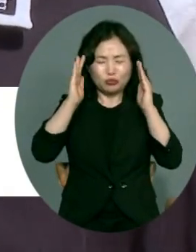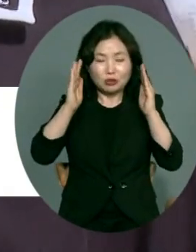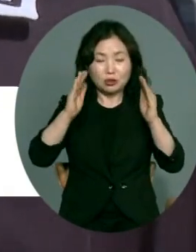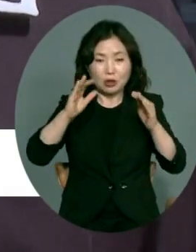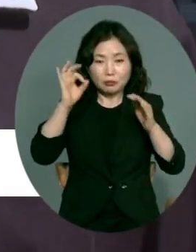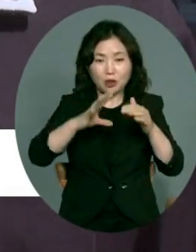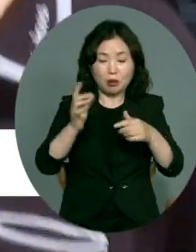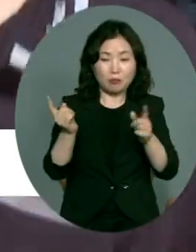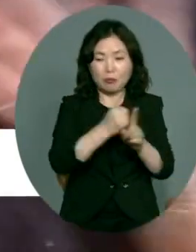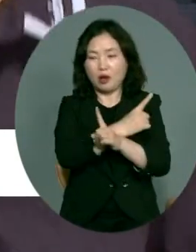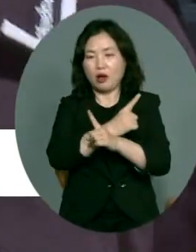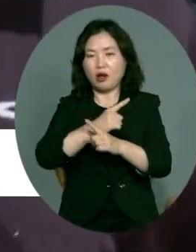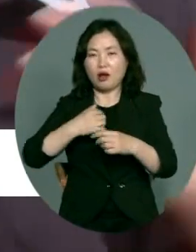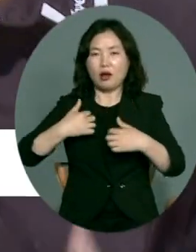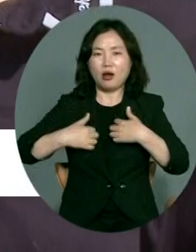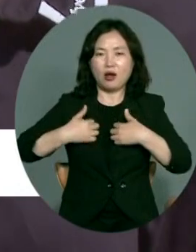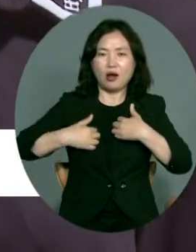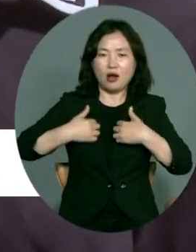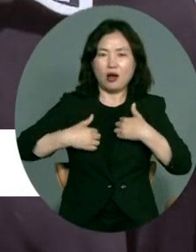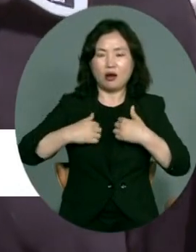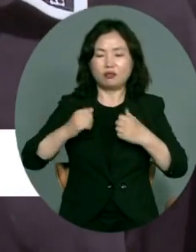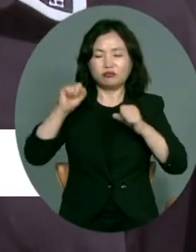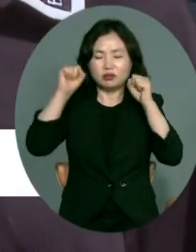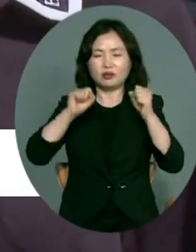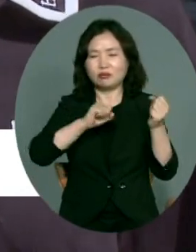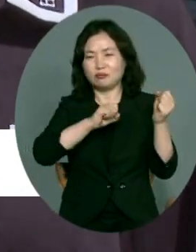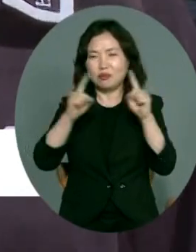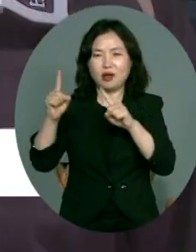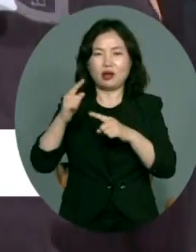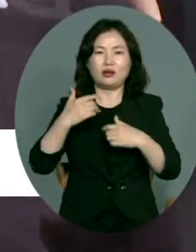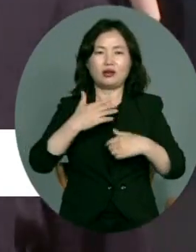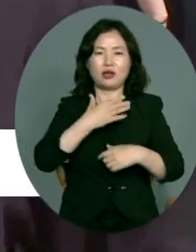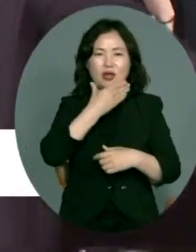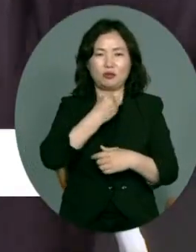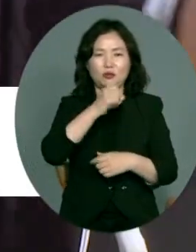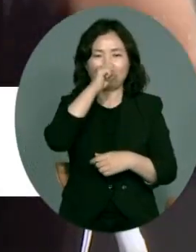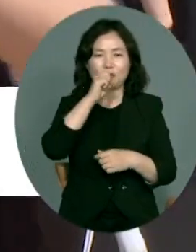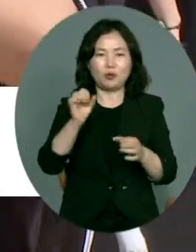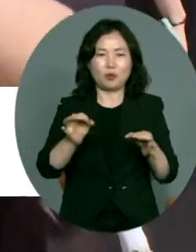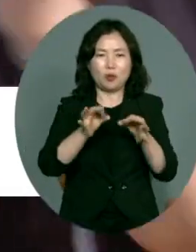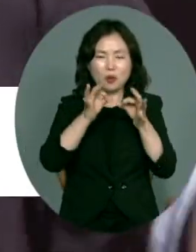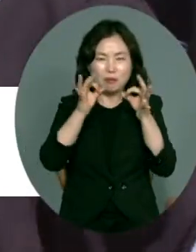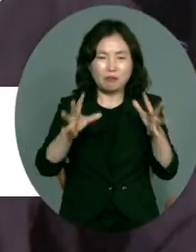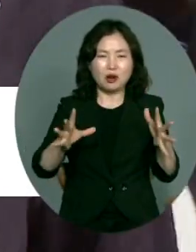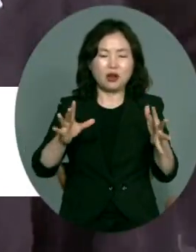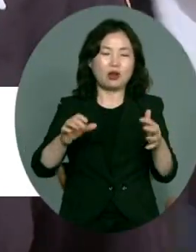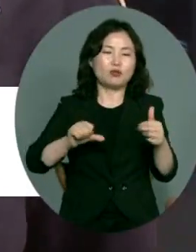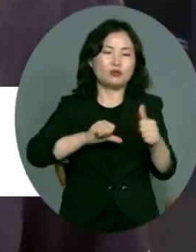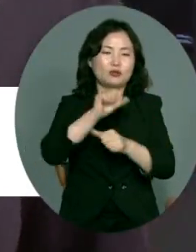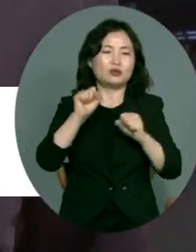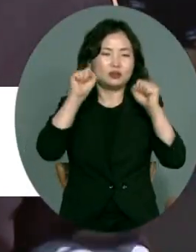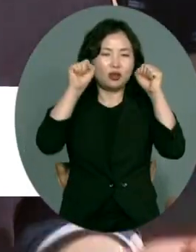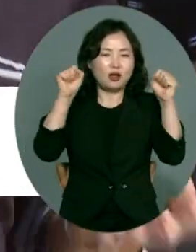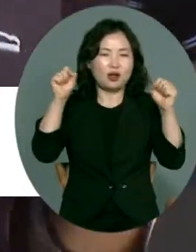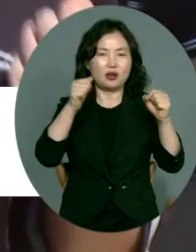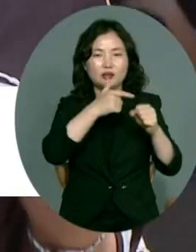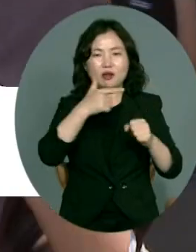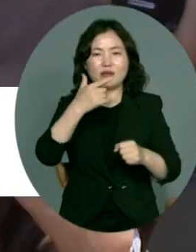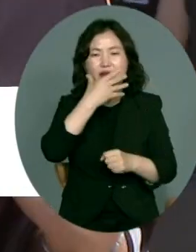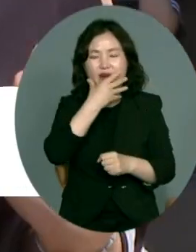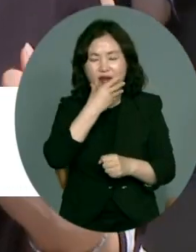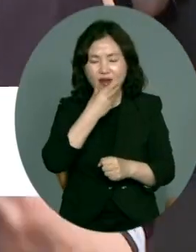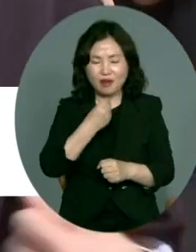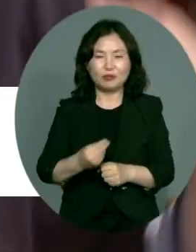갑제 행 2 - 맛보라 가지고 너무 해볼게요 헐 만약 이 초록색 말이 있는데 하니까 합니다